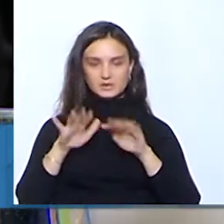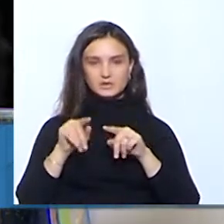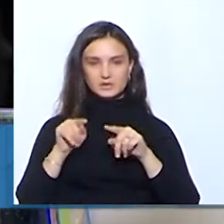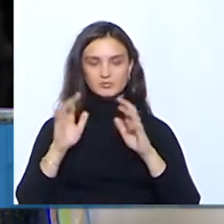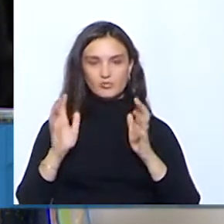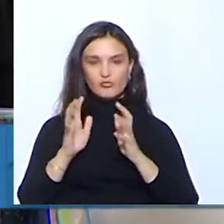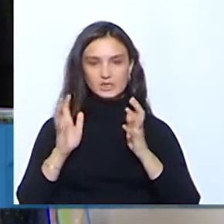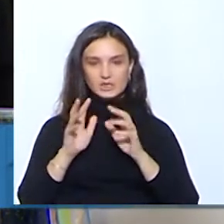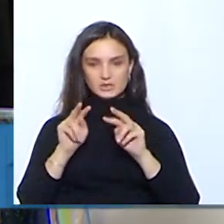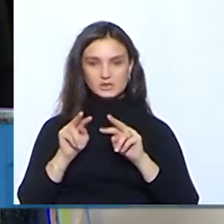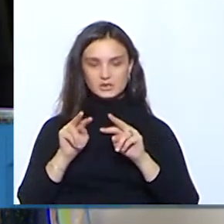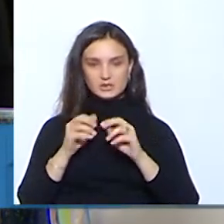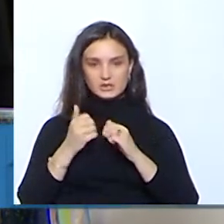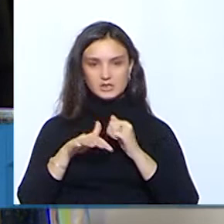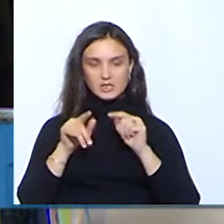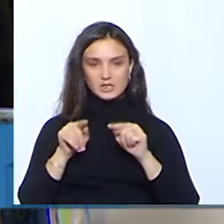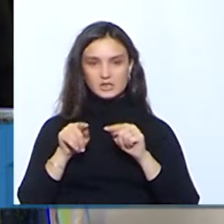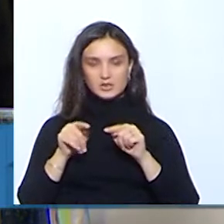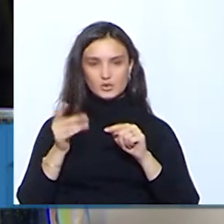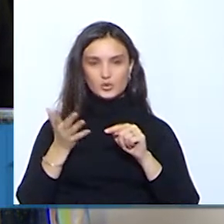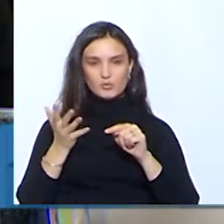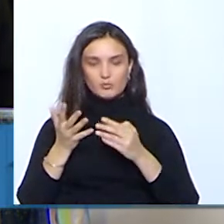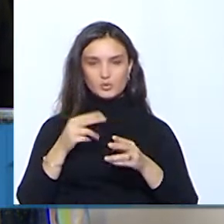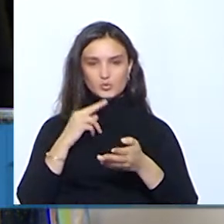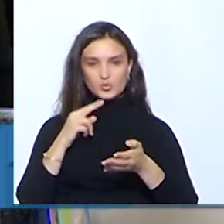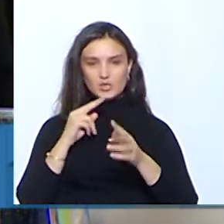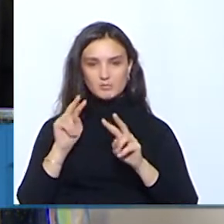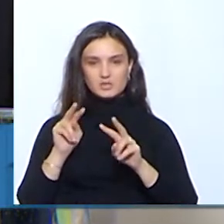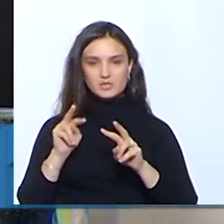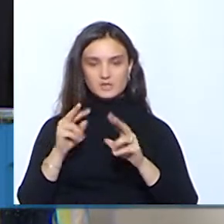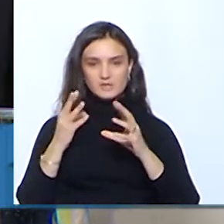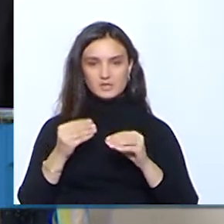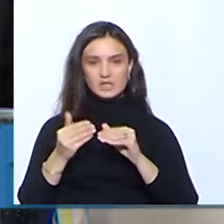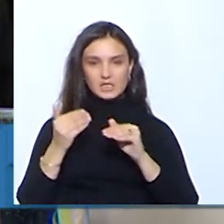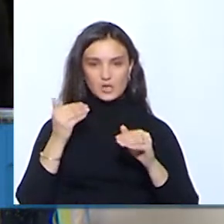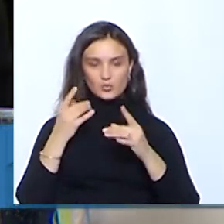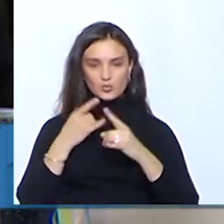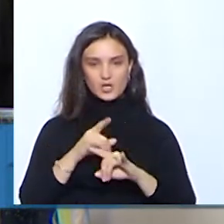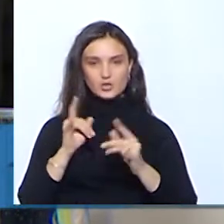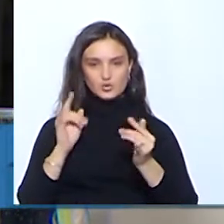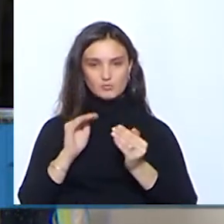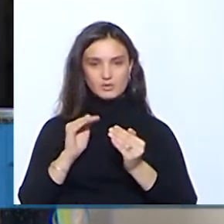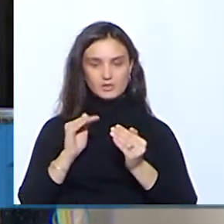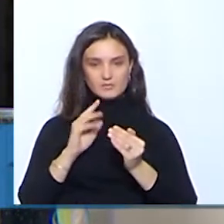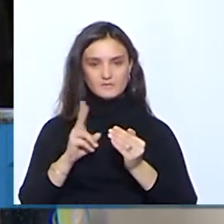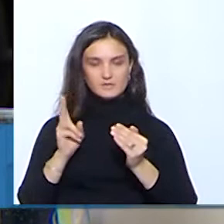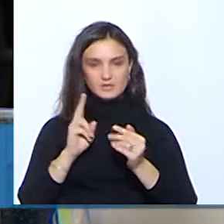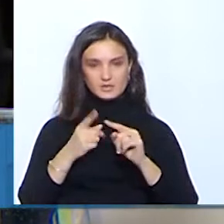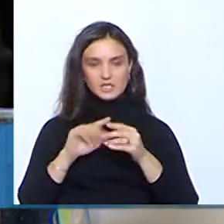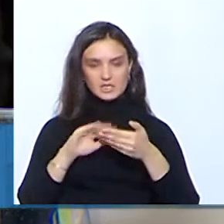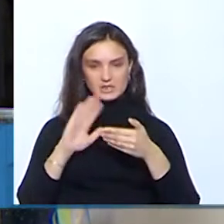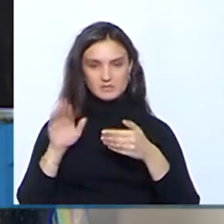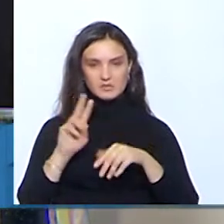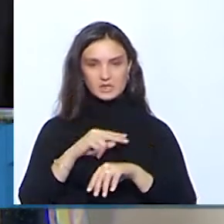მოვლის ცენტრები, რომელიც ყურადღებას აქცევენ დღენაკლულ ახალშობილებს, რომლებიც აი ესე